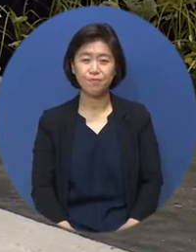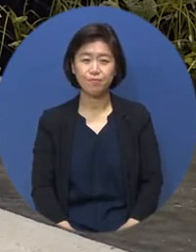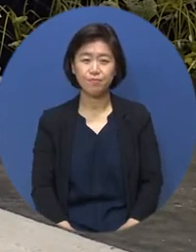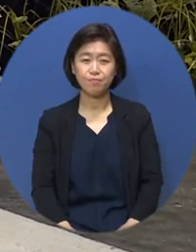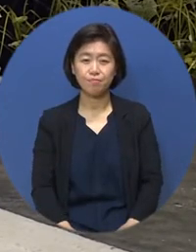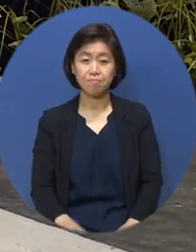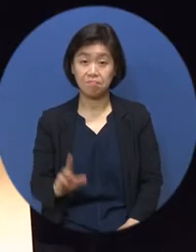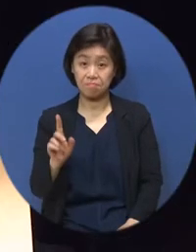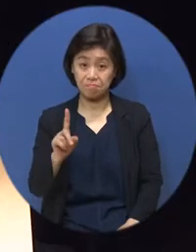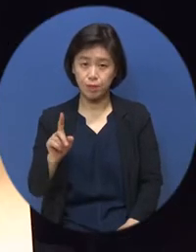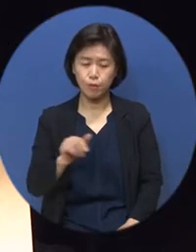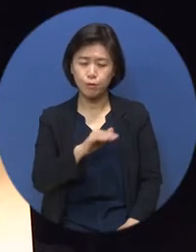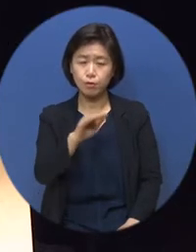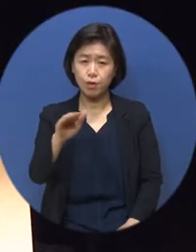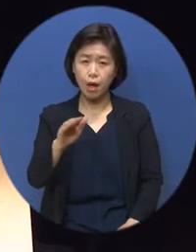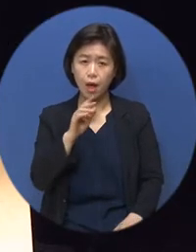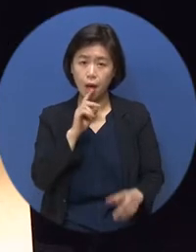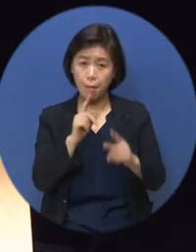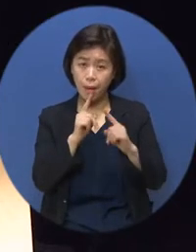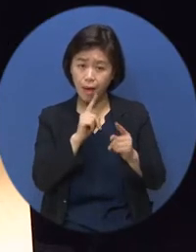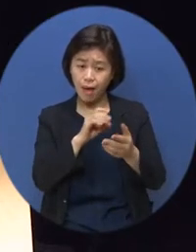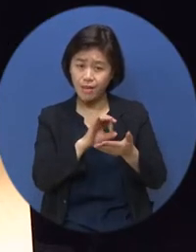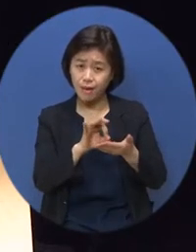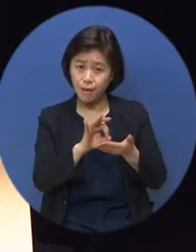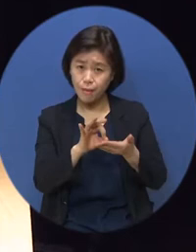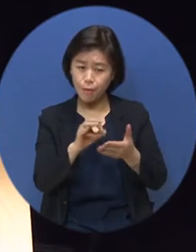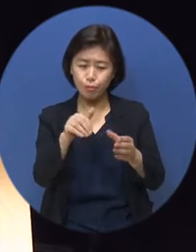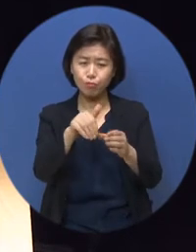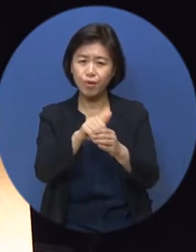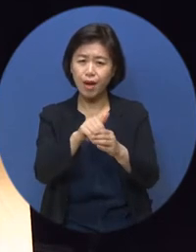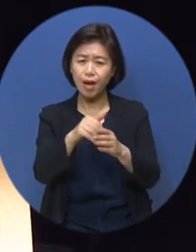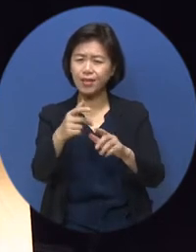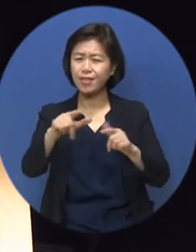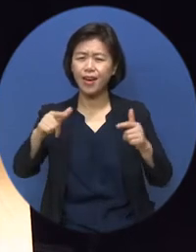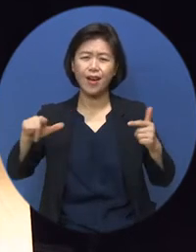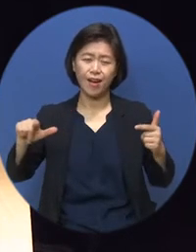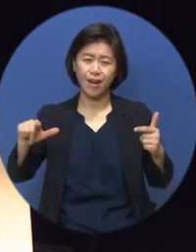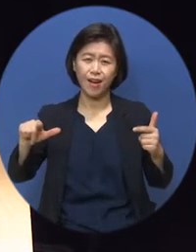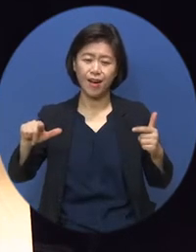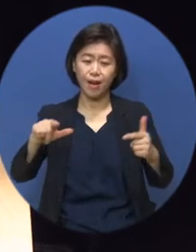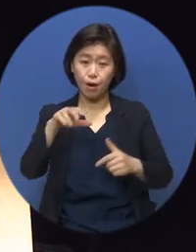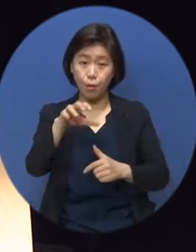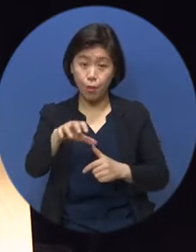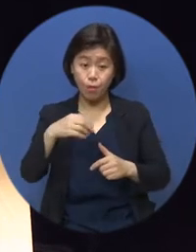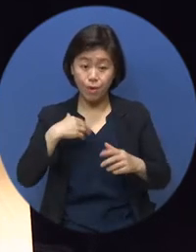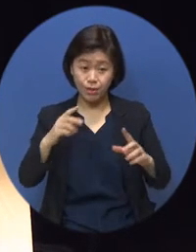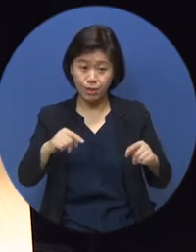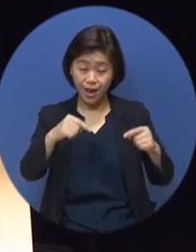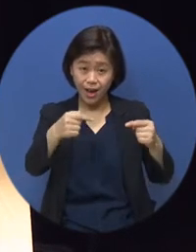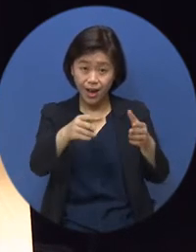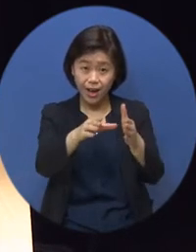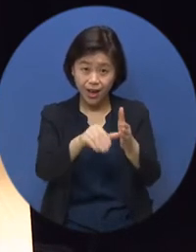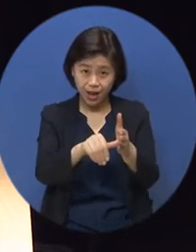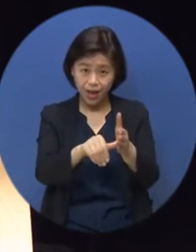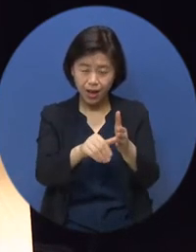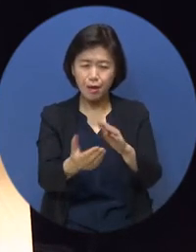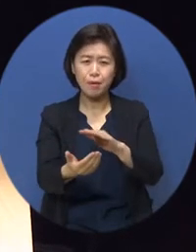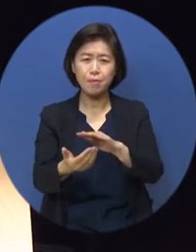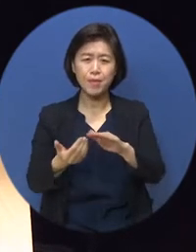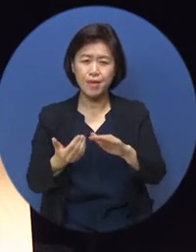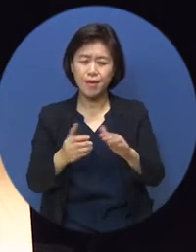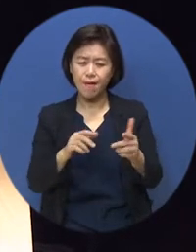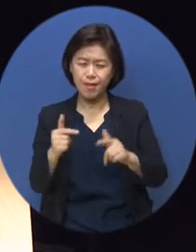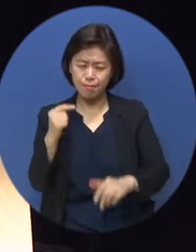우리가 언어권이 다른, 문화권이 다른 나라에 여행을 하기 전에 나름대로 치밀한 준비를 합니다.